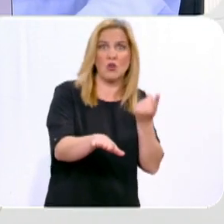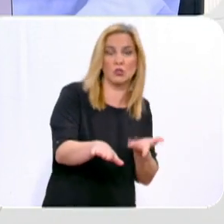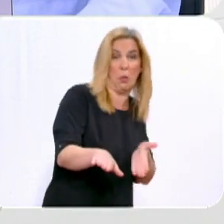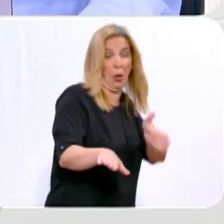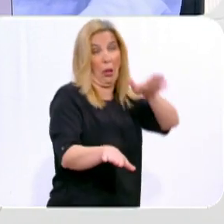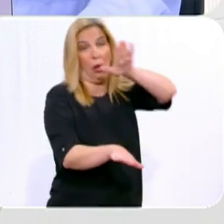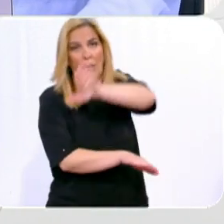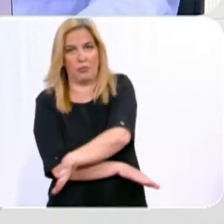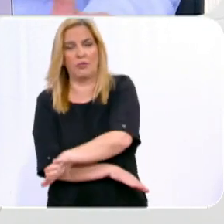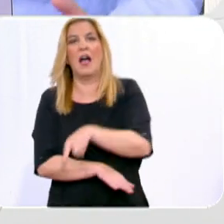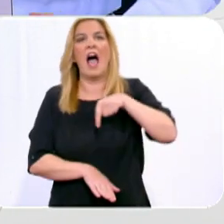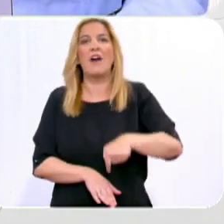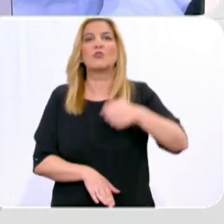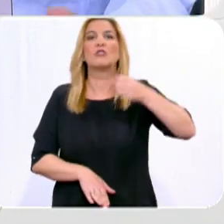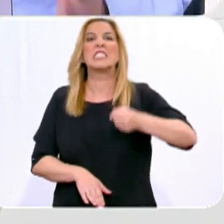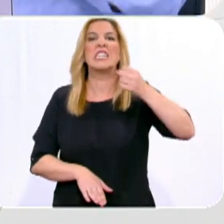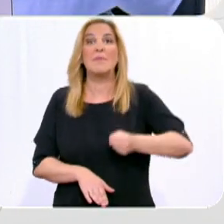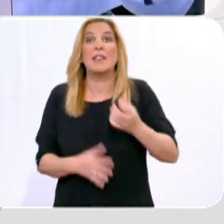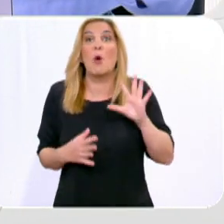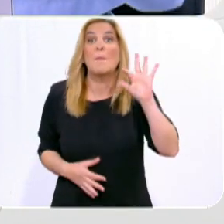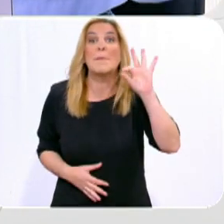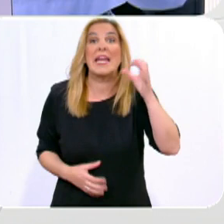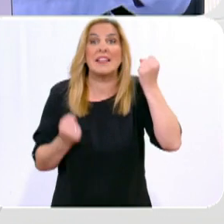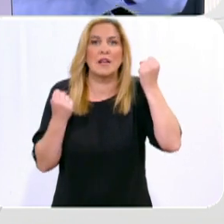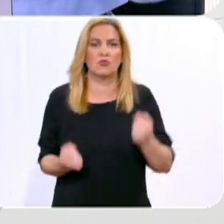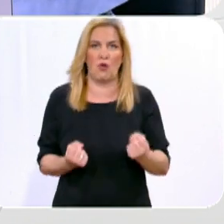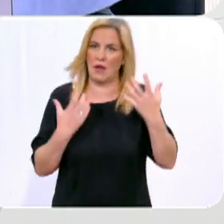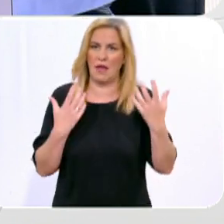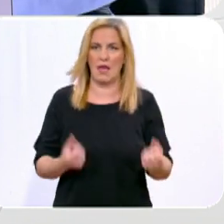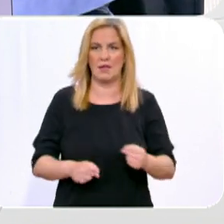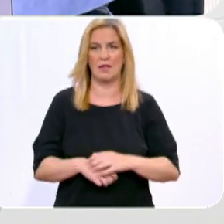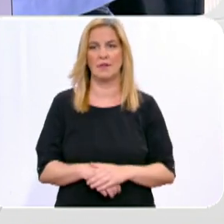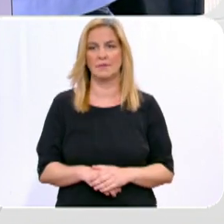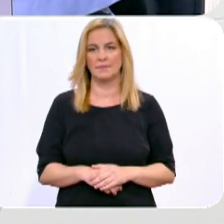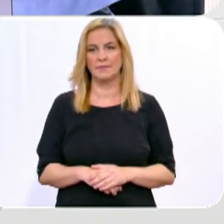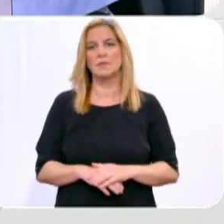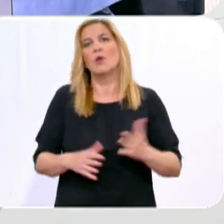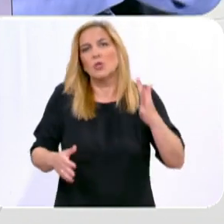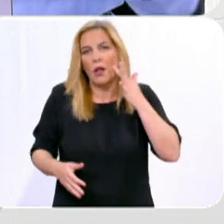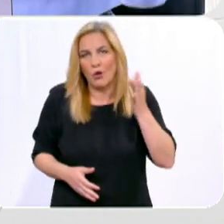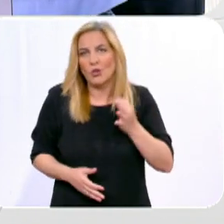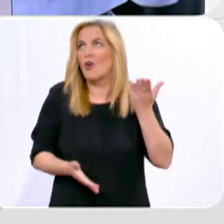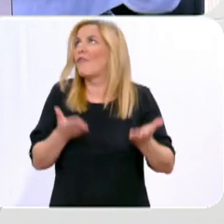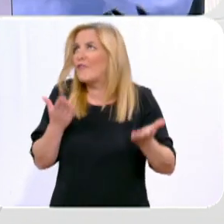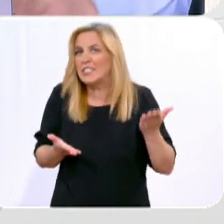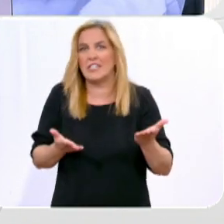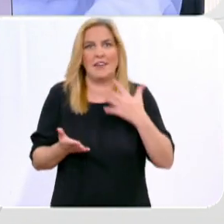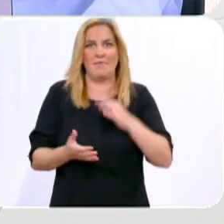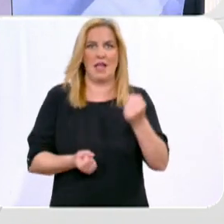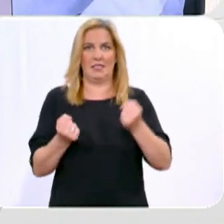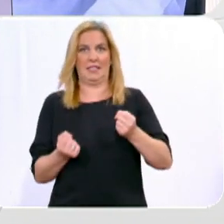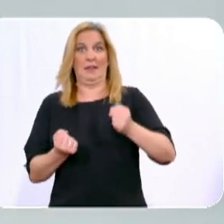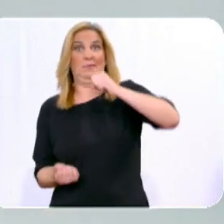με τσιμέντο, βάρος 50 τόνων. Οπότε, σύμφωνα με την αρχή διατήρησης ορμής, αυτό προκάλεσε το